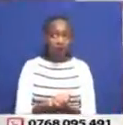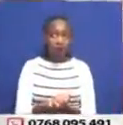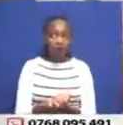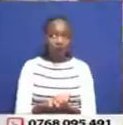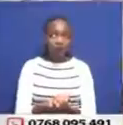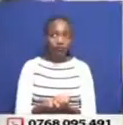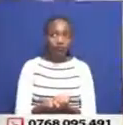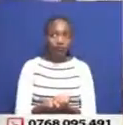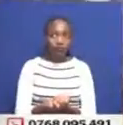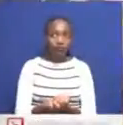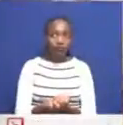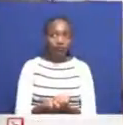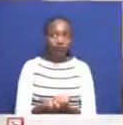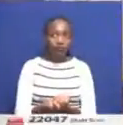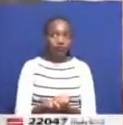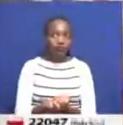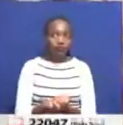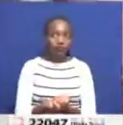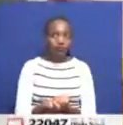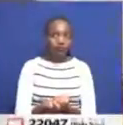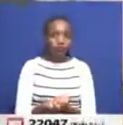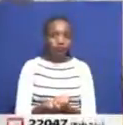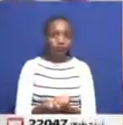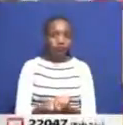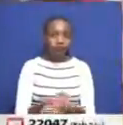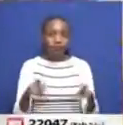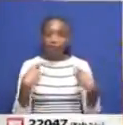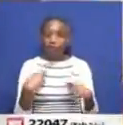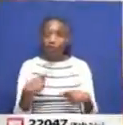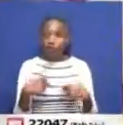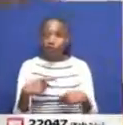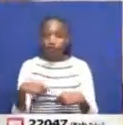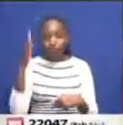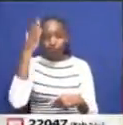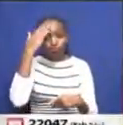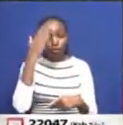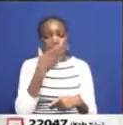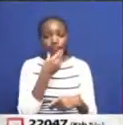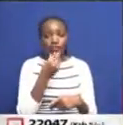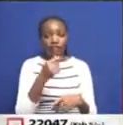wa kaunti ya Vihiga wametambua juhudi zake na kumtuza uzeeni.